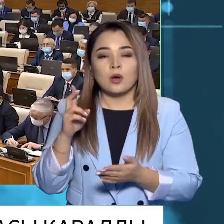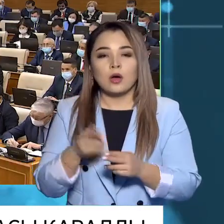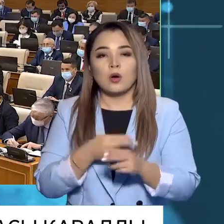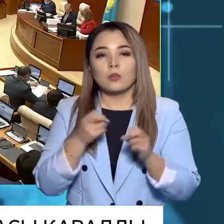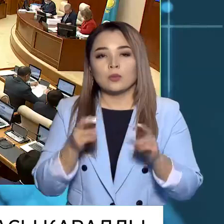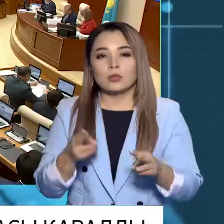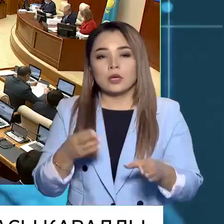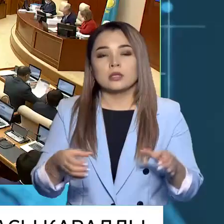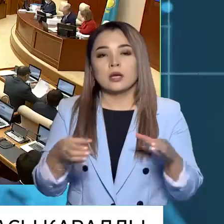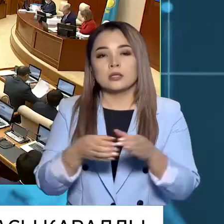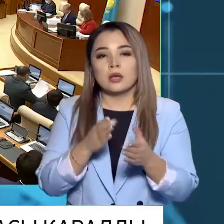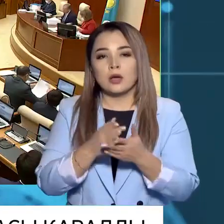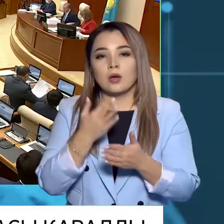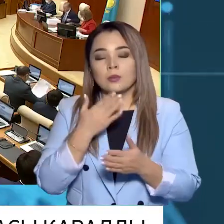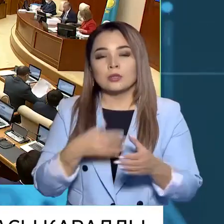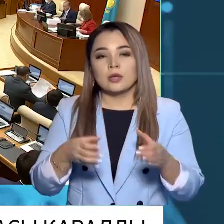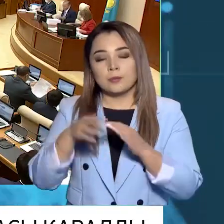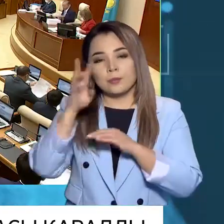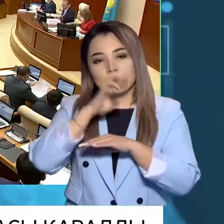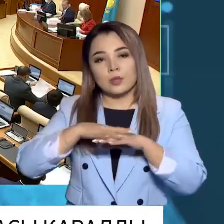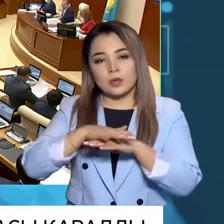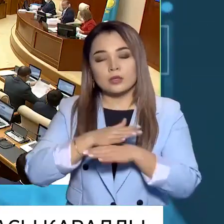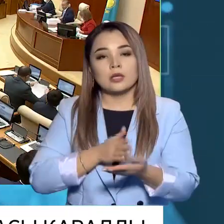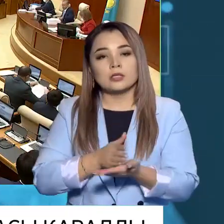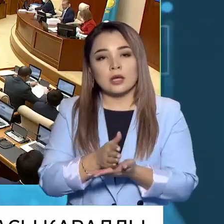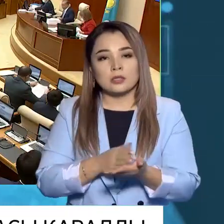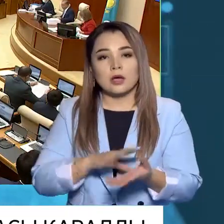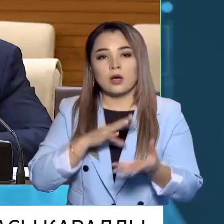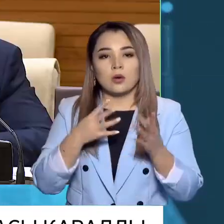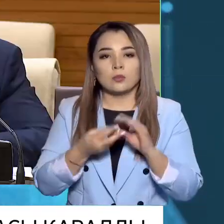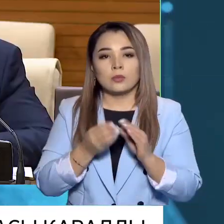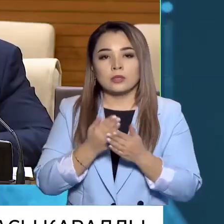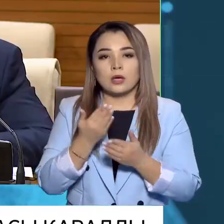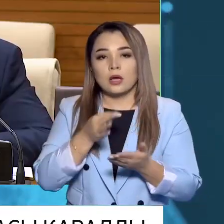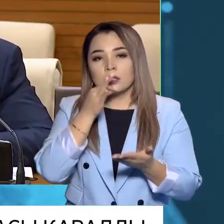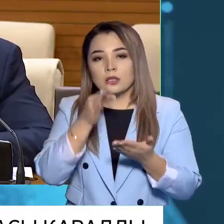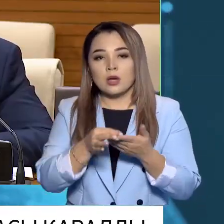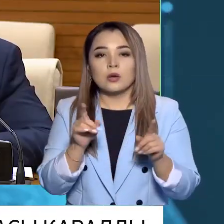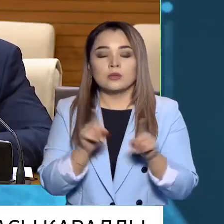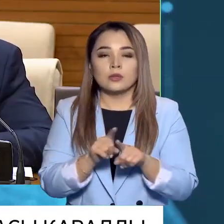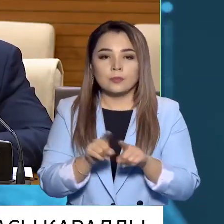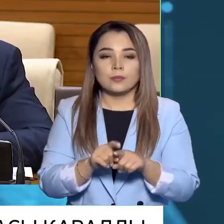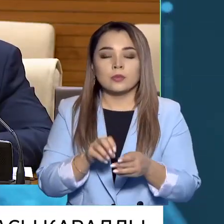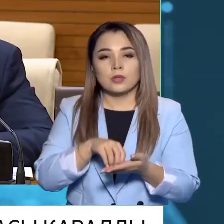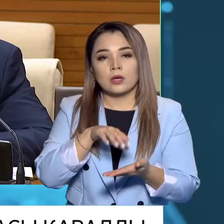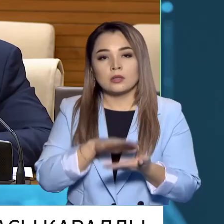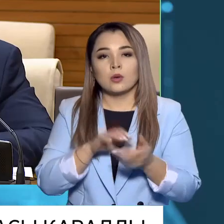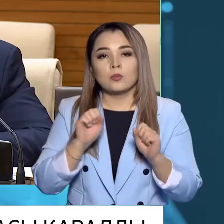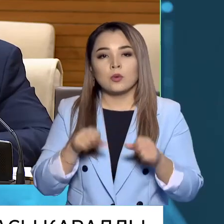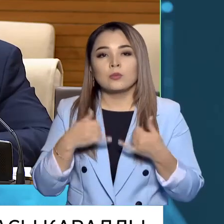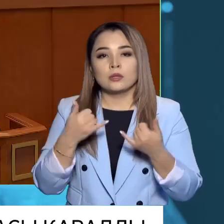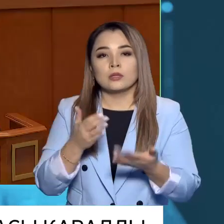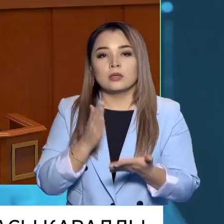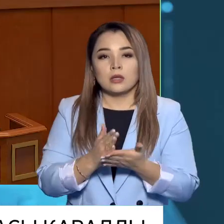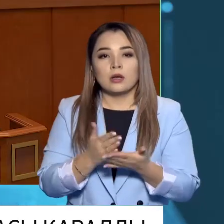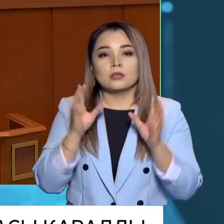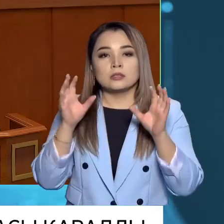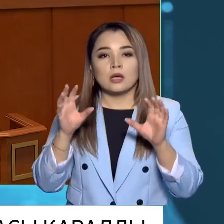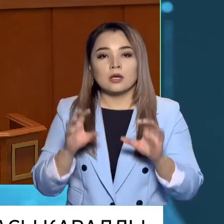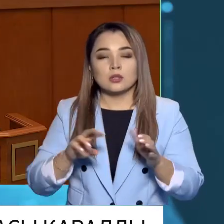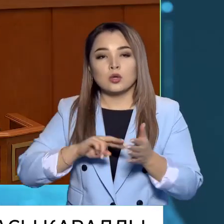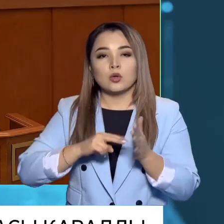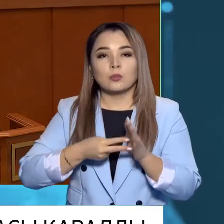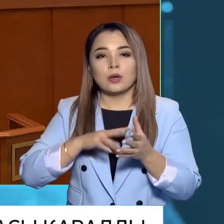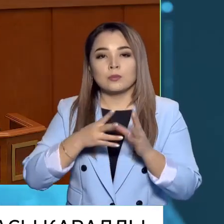саласында бірыңғай мемлекеттік саясат қалыптастырып, жауапты органдардың нақты құзыретін белгілеуге мүмкіндік береді. Заң жобасын